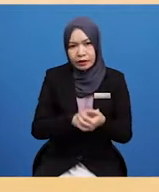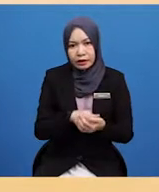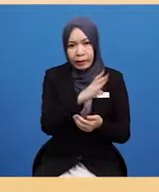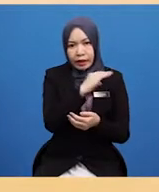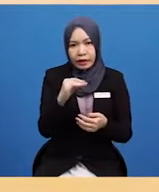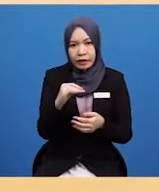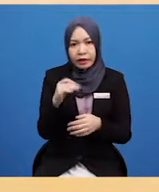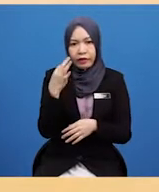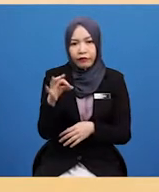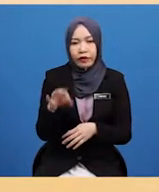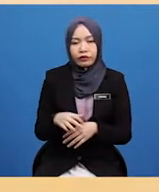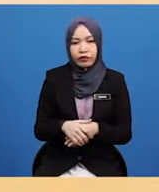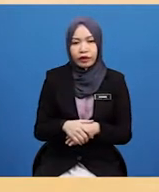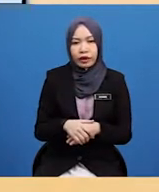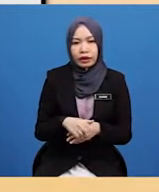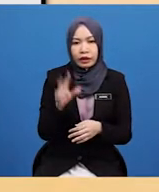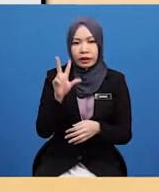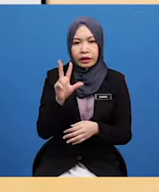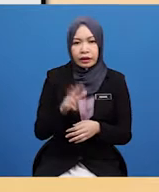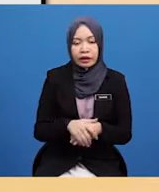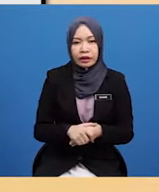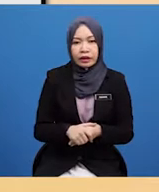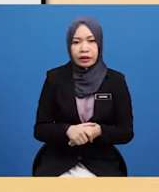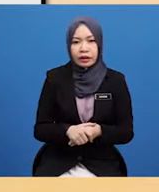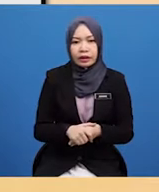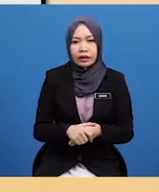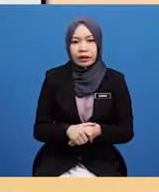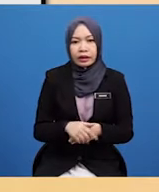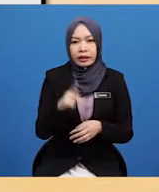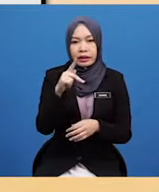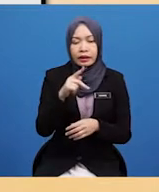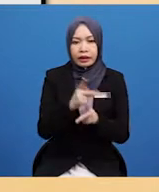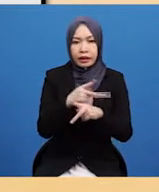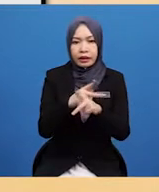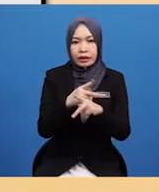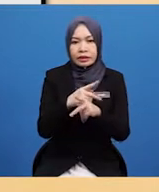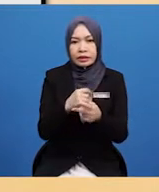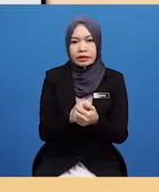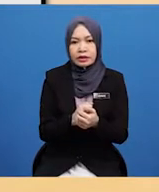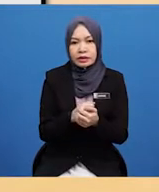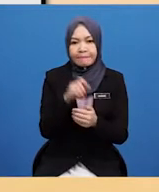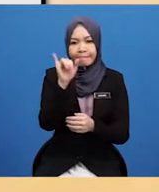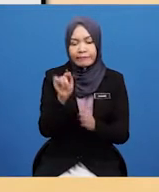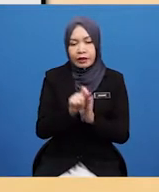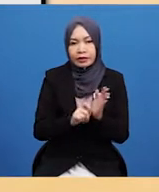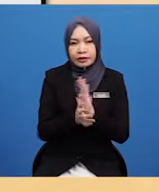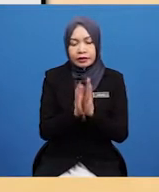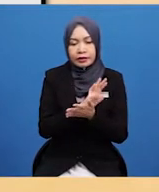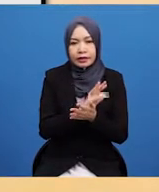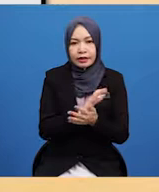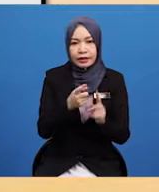faktor ketiga pula ialah krisis rantau Balkan. Krisis ini disebabkan oleh permusuhan